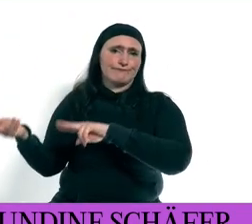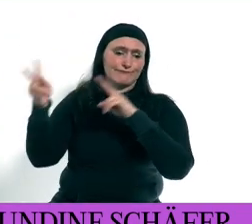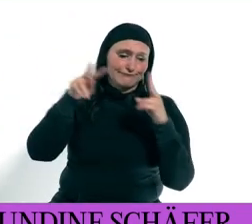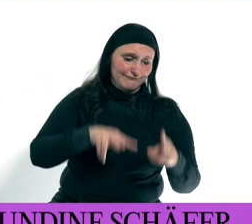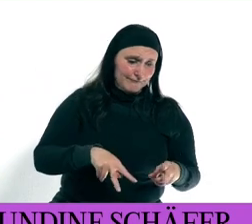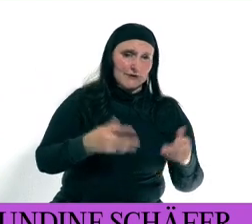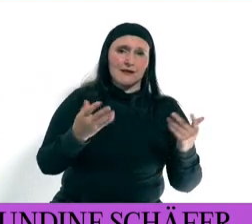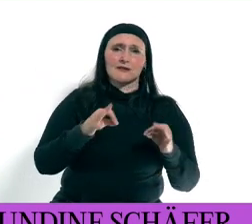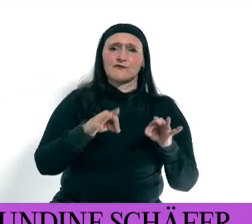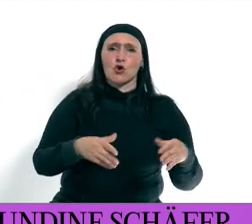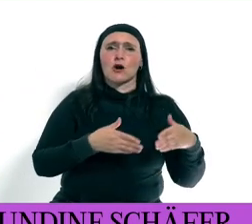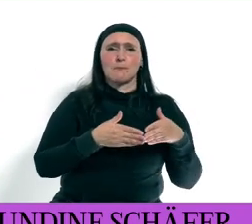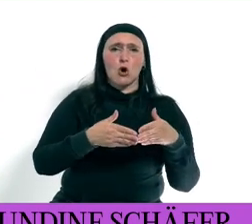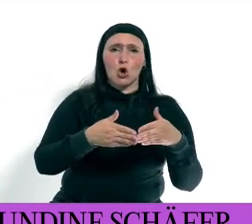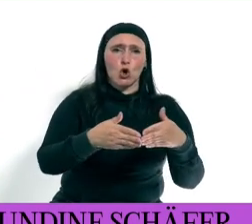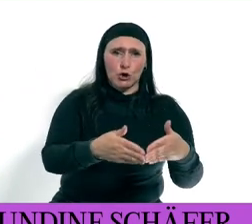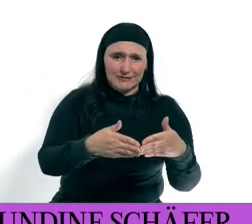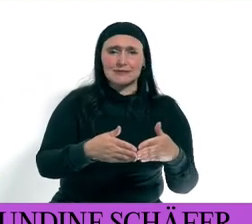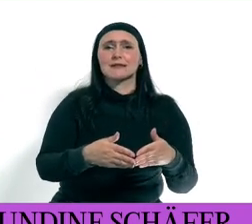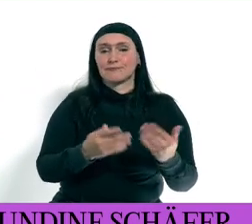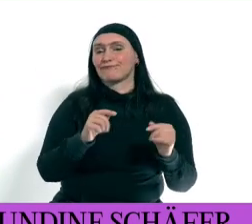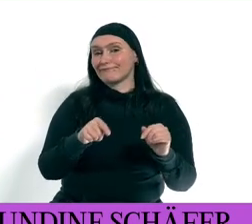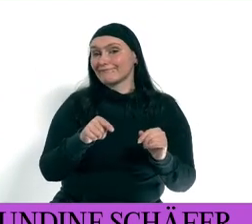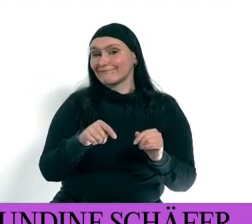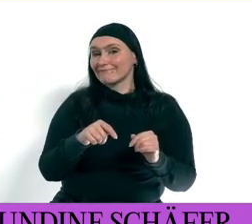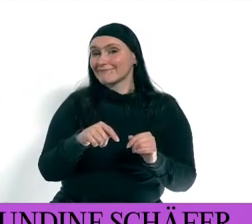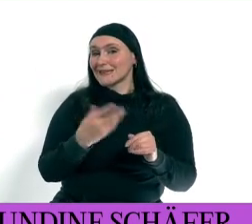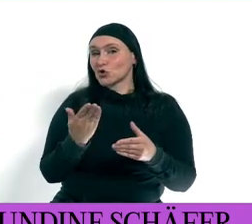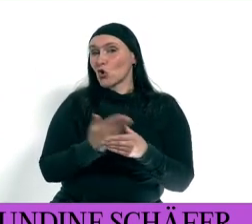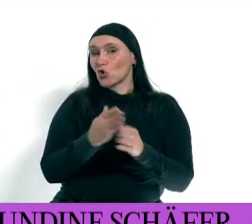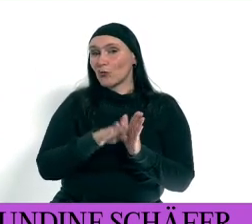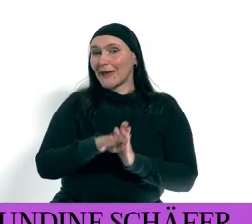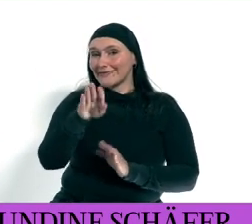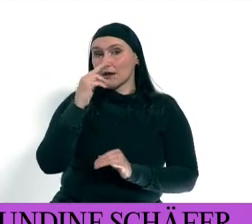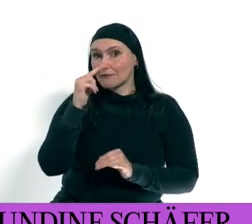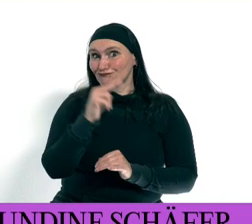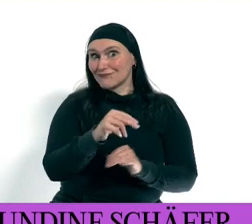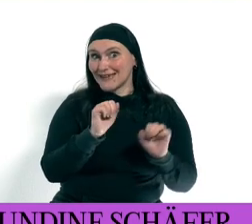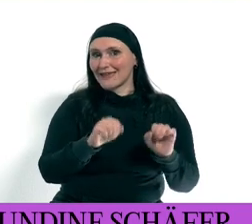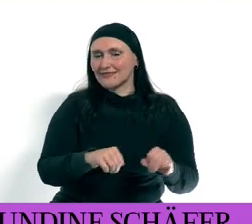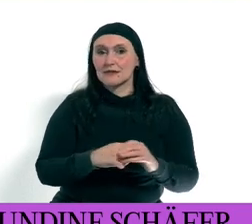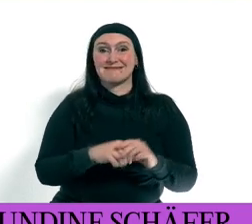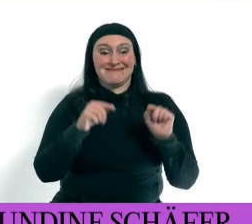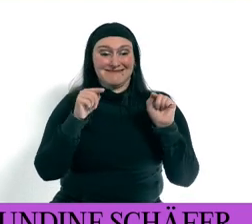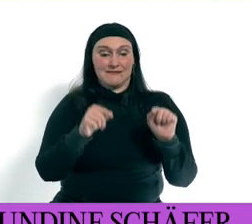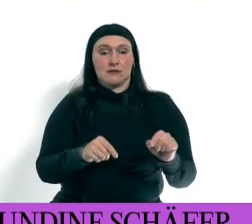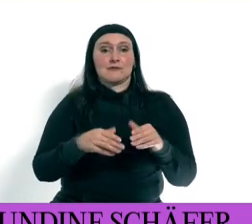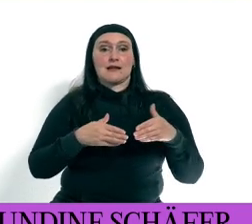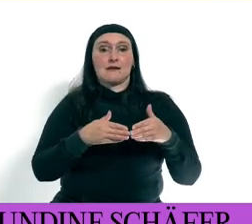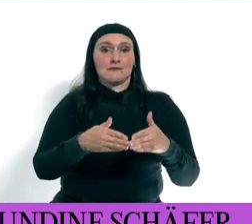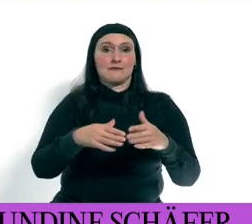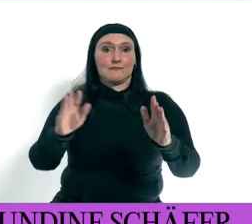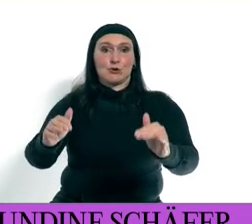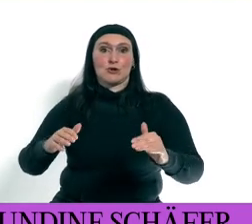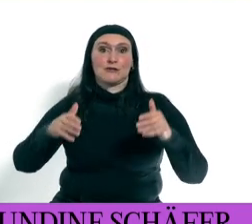will, haben das dann abgebaut und das seht ihr dann nachher bei der Documenta, um ein